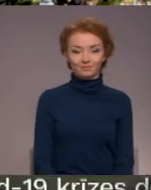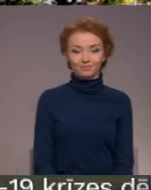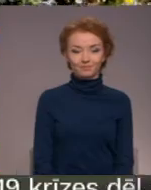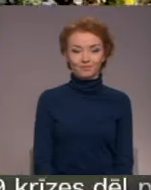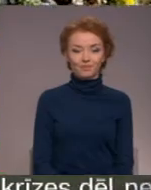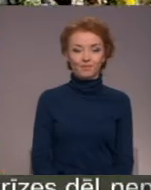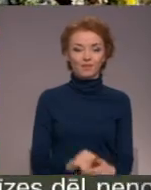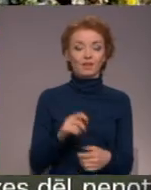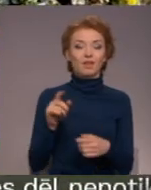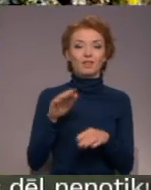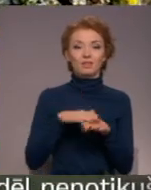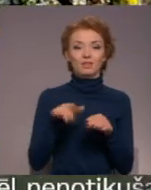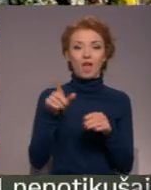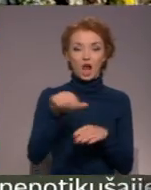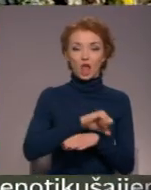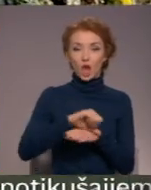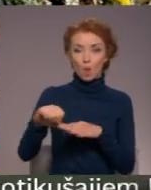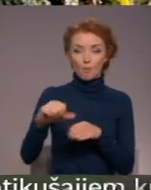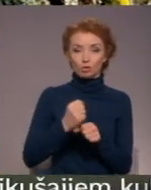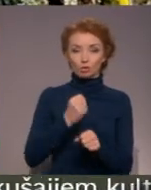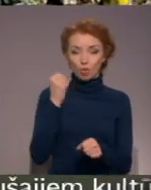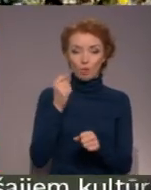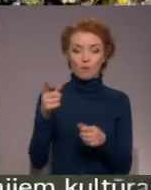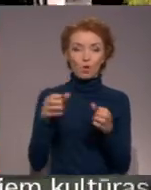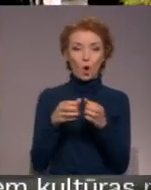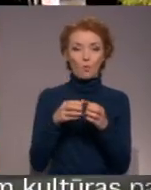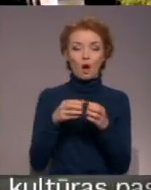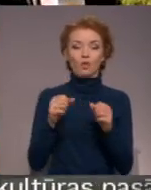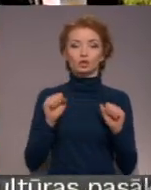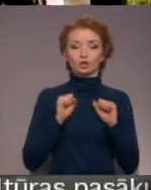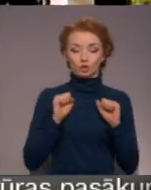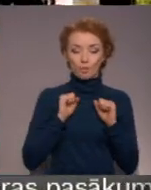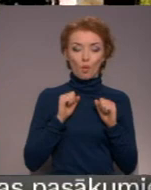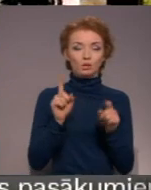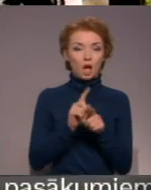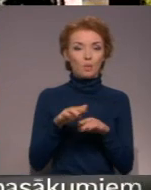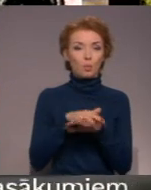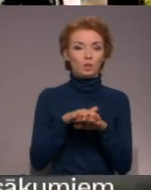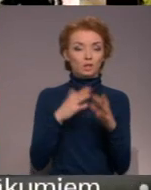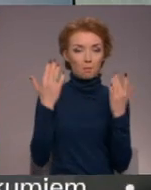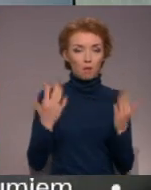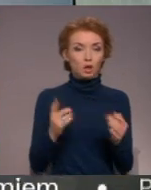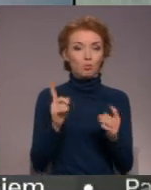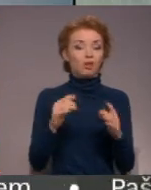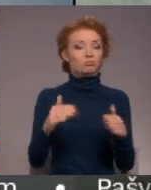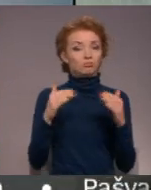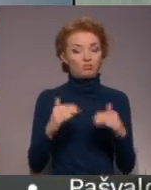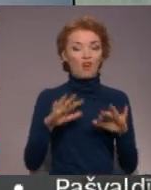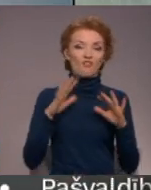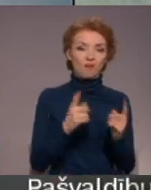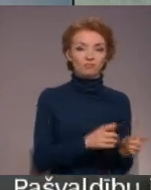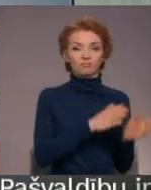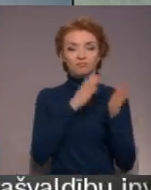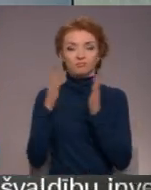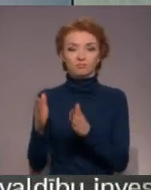Līdz ar ierobežojumiem COVID-19 apkarošanai komandas sports spēles, kā arī dažādi publiskie pasākumi ir atcelti vai tiek pārcelti no